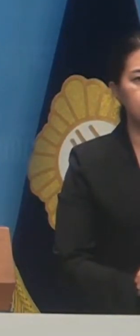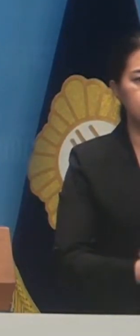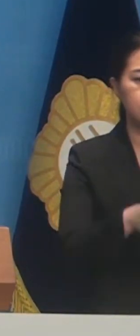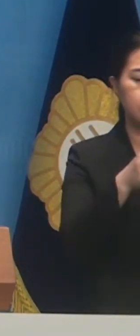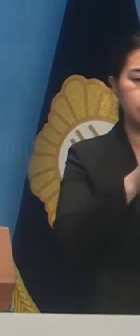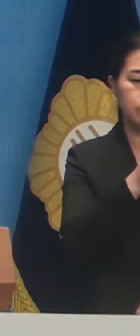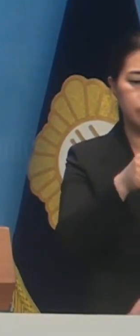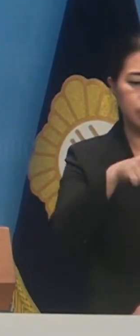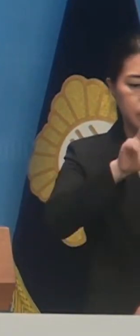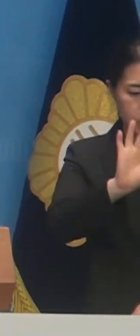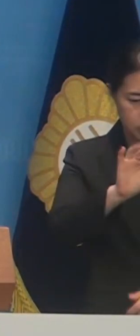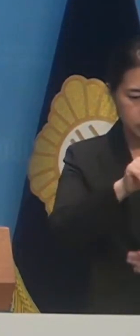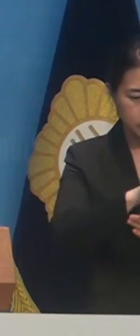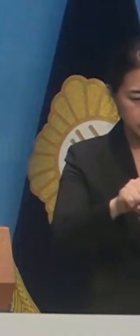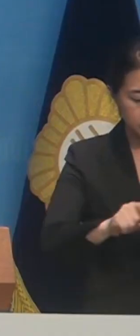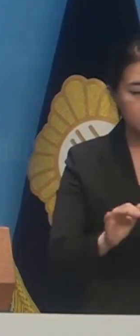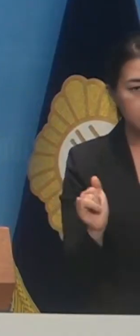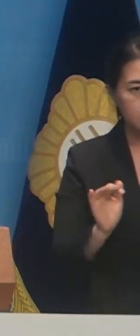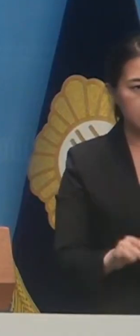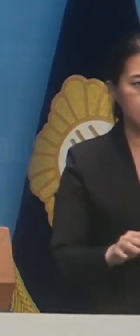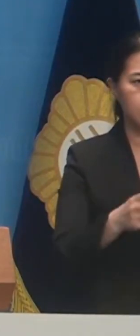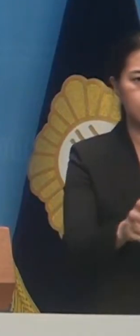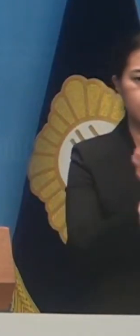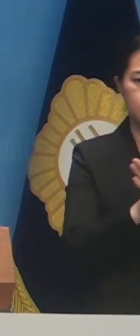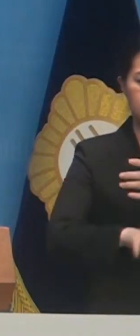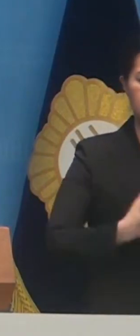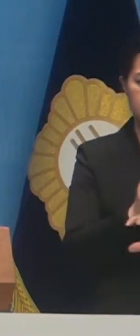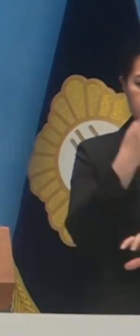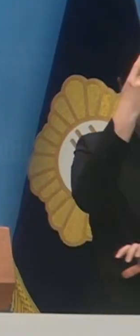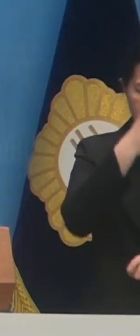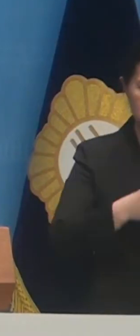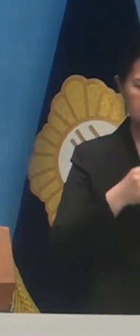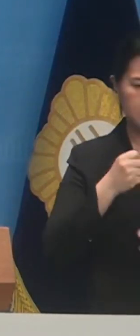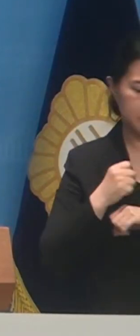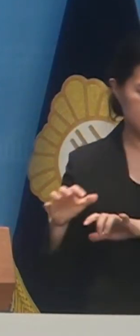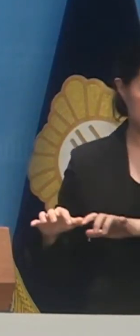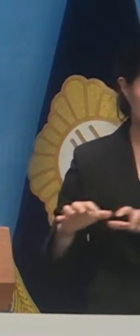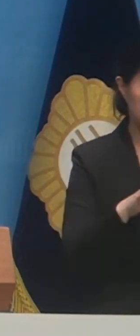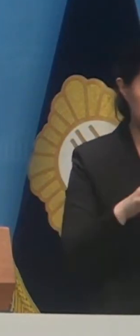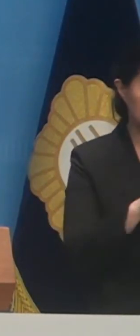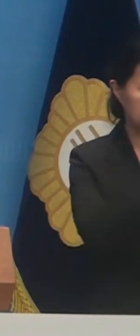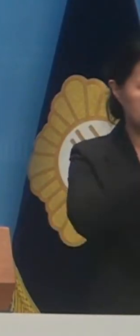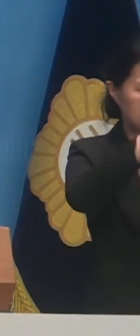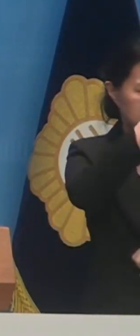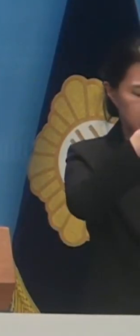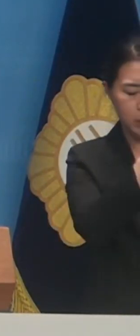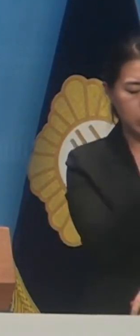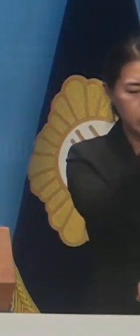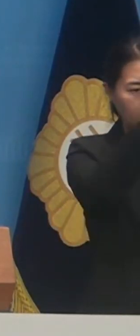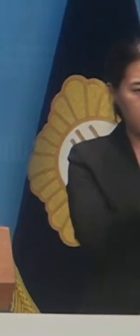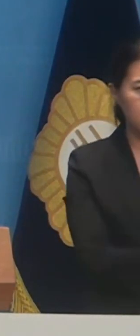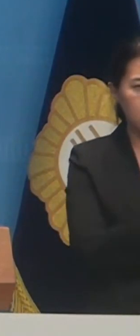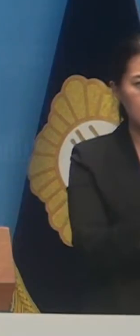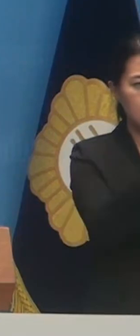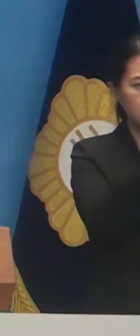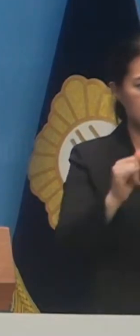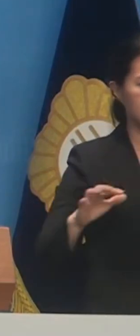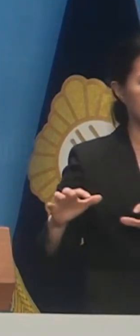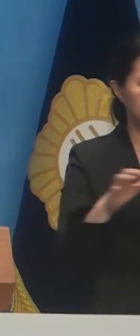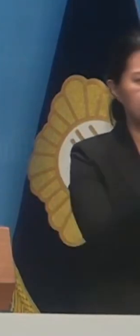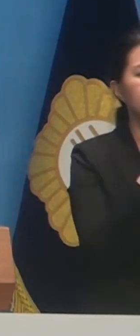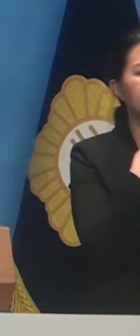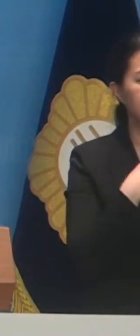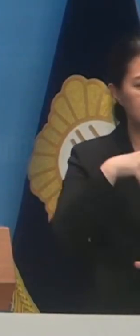소설가 한강 작가가 불법 계엄을 통해 군을 동원하여 광주 시민을 학살한 전두환